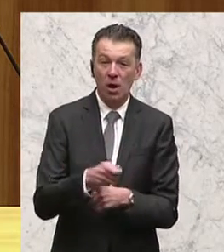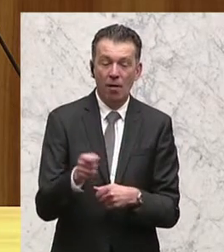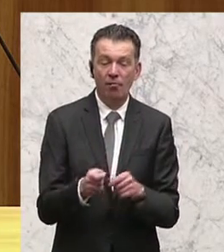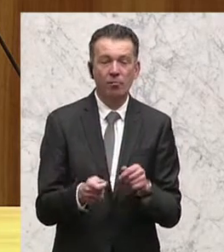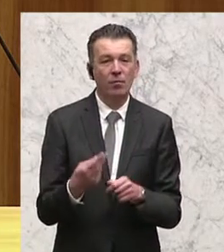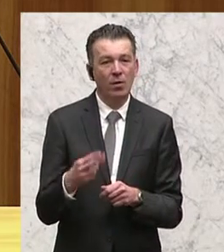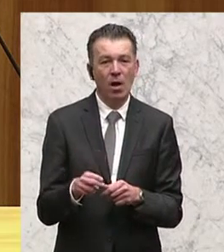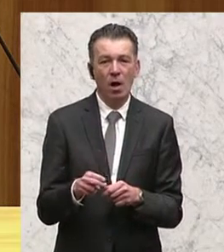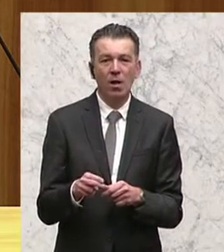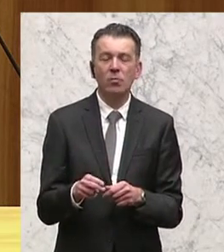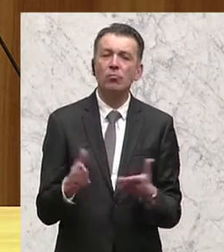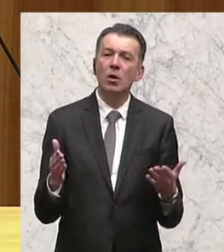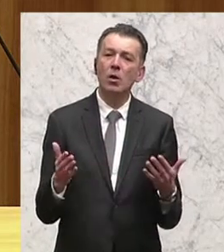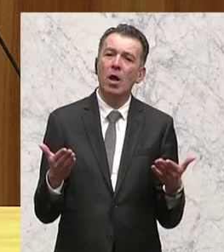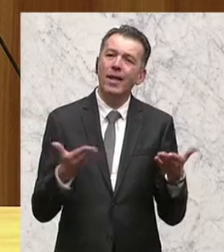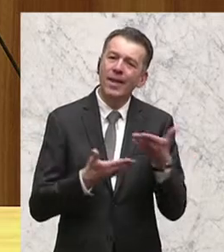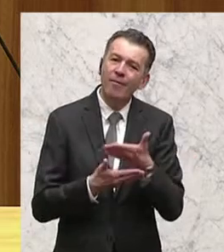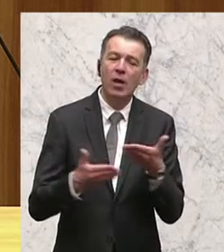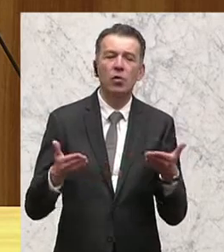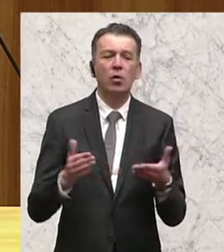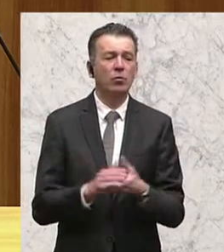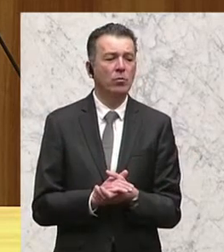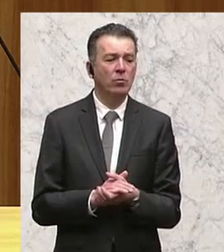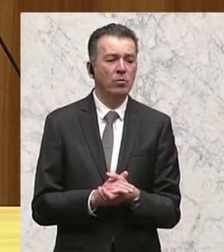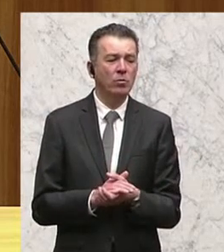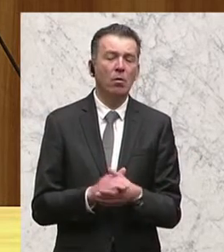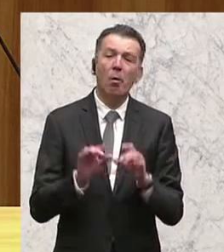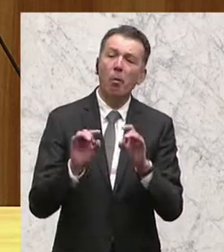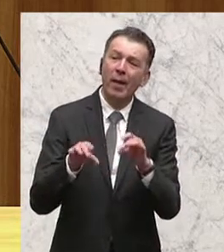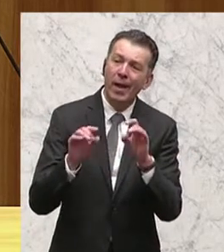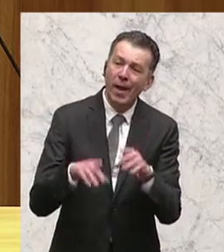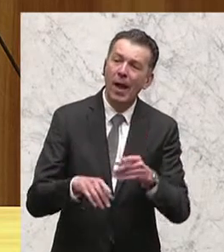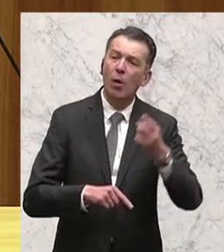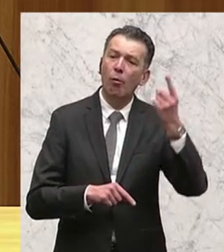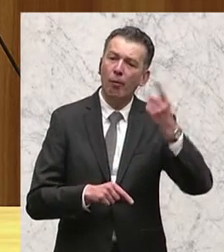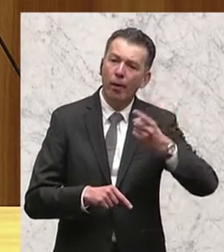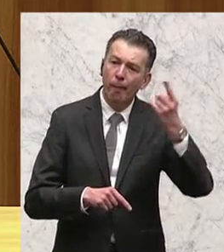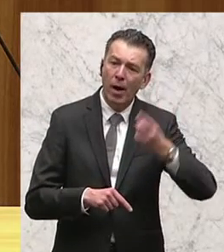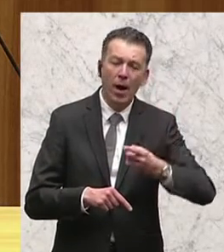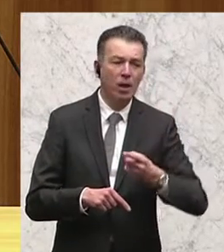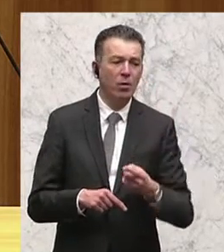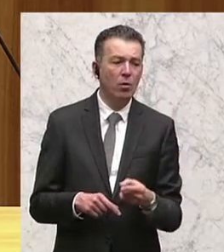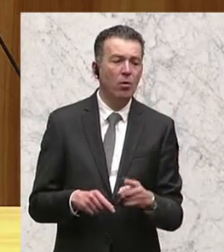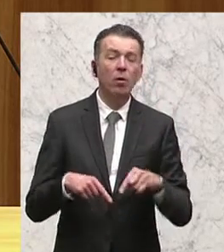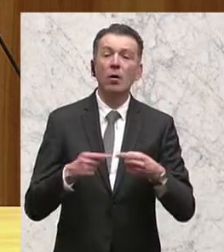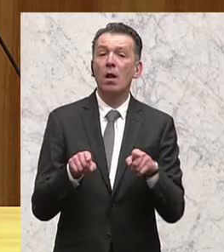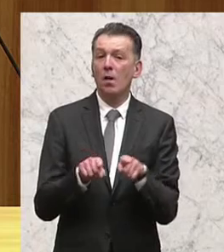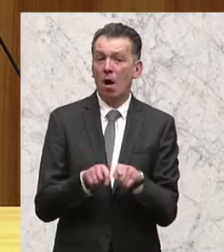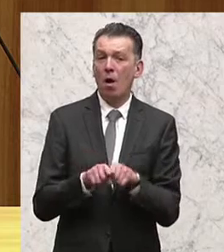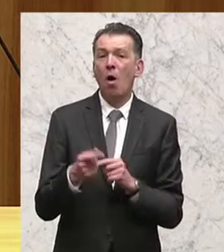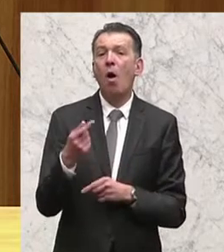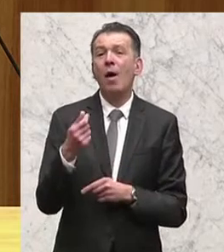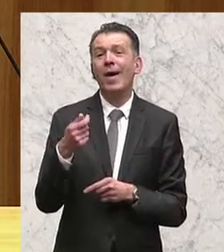zum Teil mit Diversion, zum Teil mit Belehrung, mit Ermahnung und zum Teil dann in der Folge